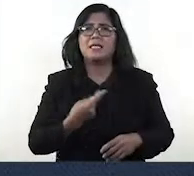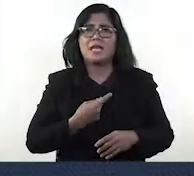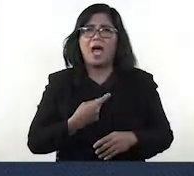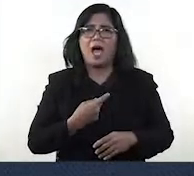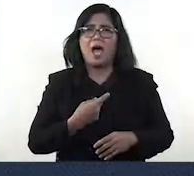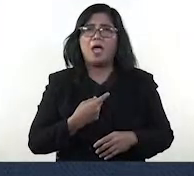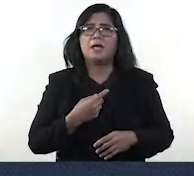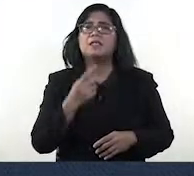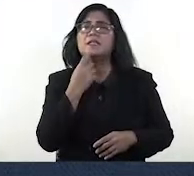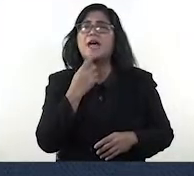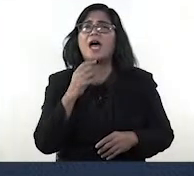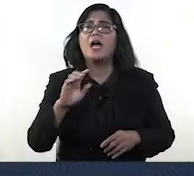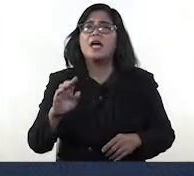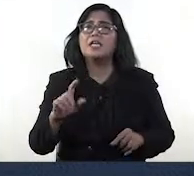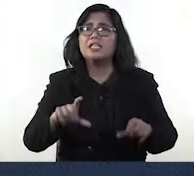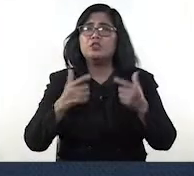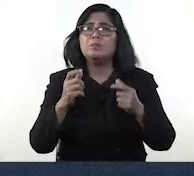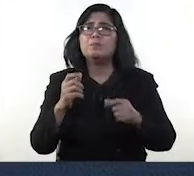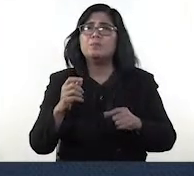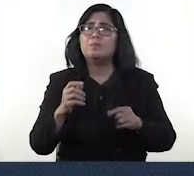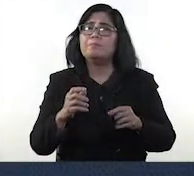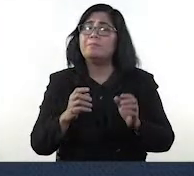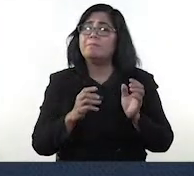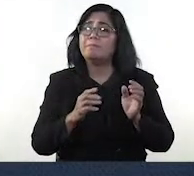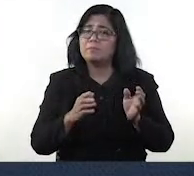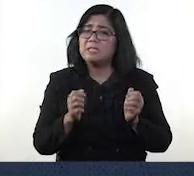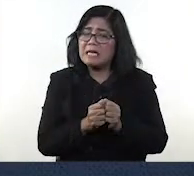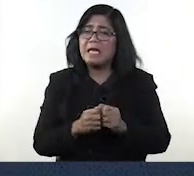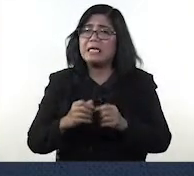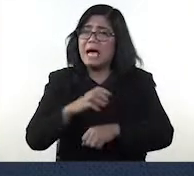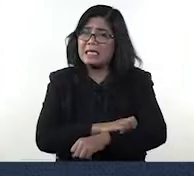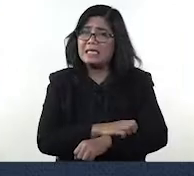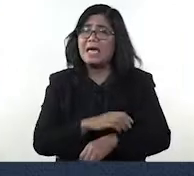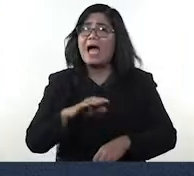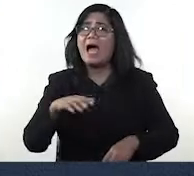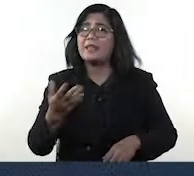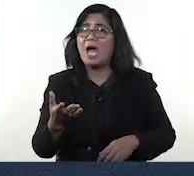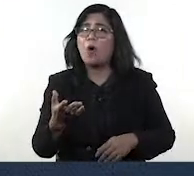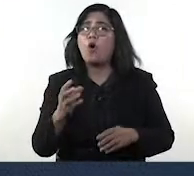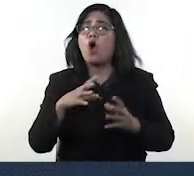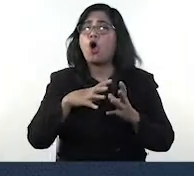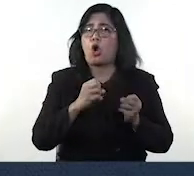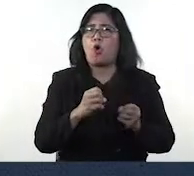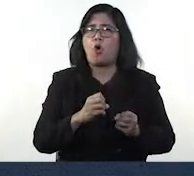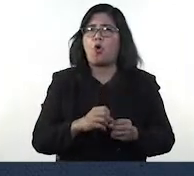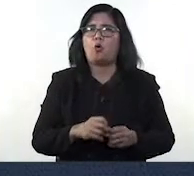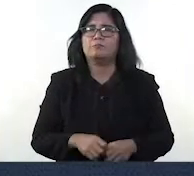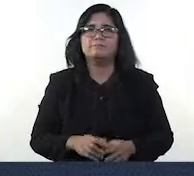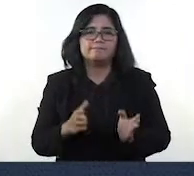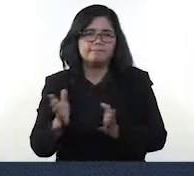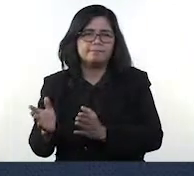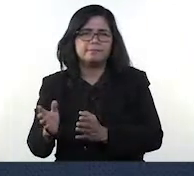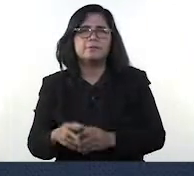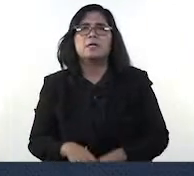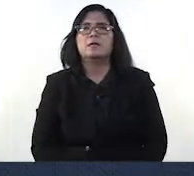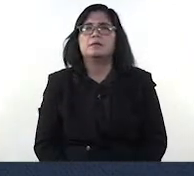Hai tentang hidup menurut daging Hai apa gitu menurut roh Hai ember mantuan Bila masuk ke